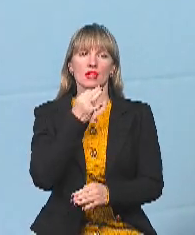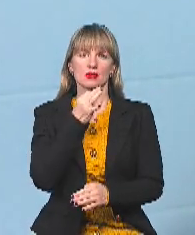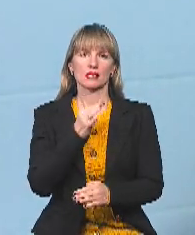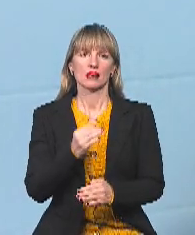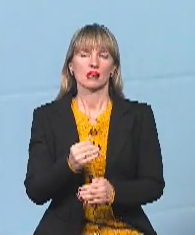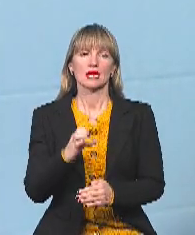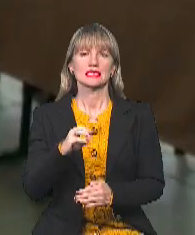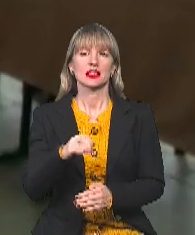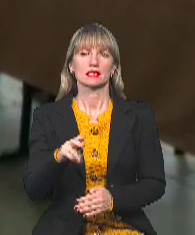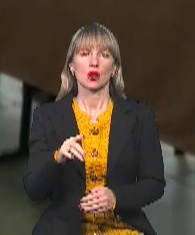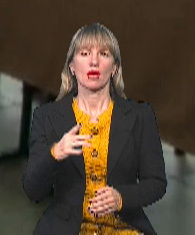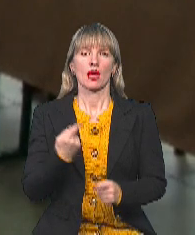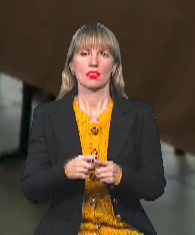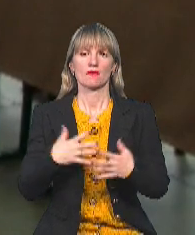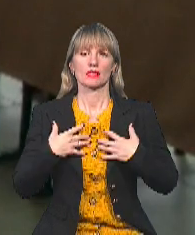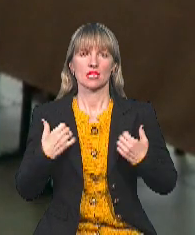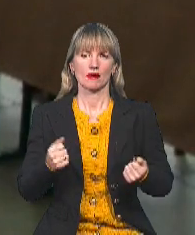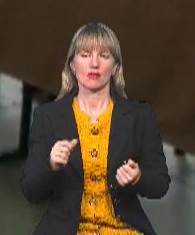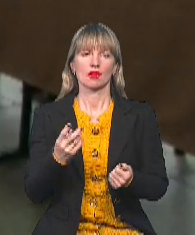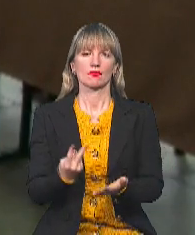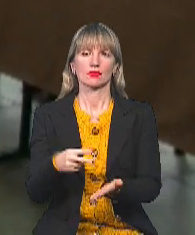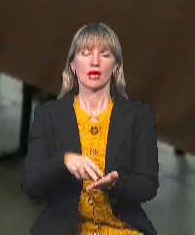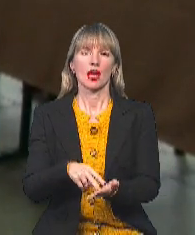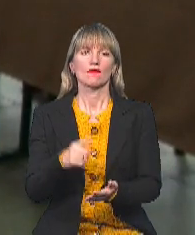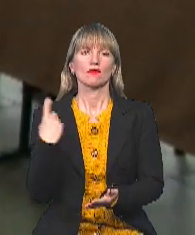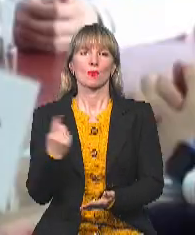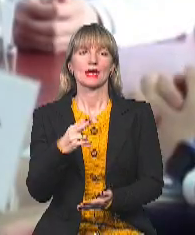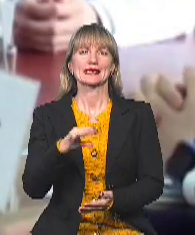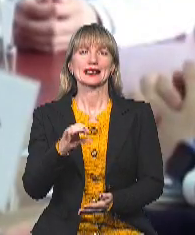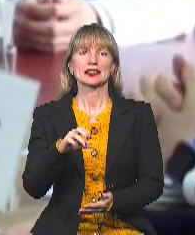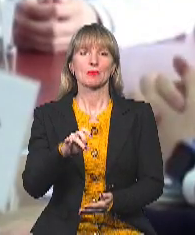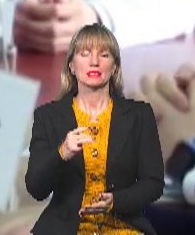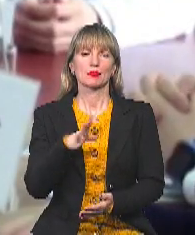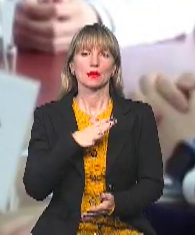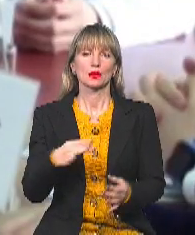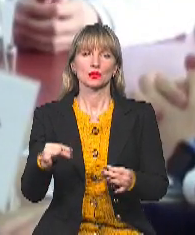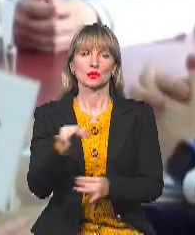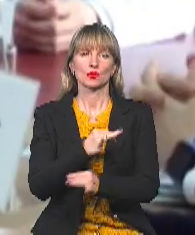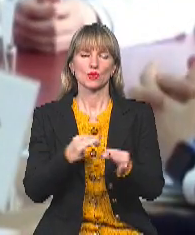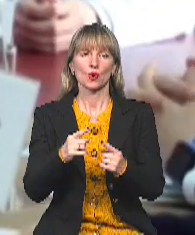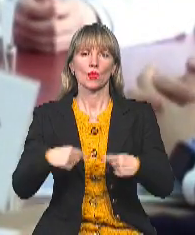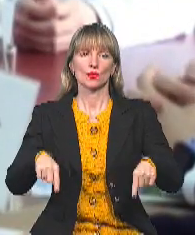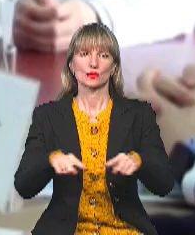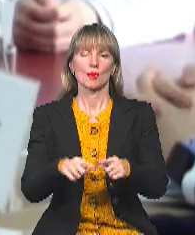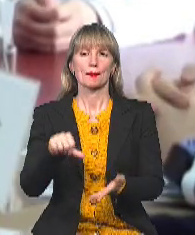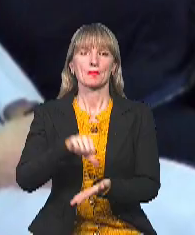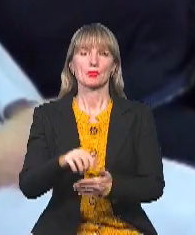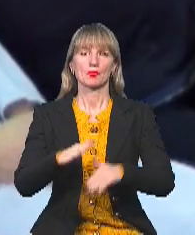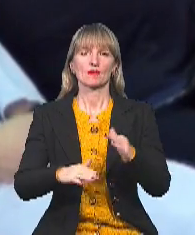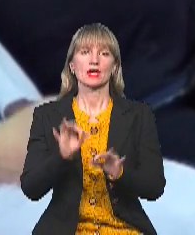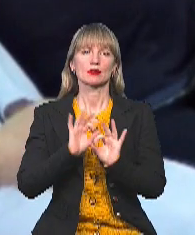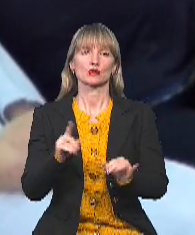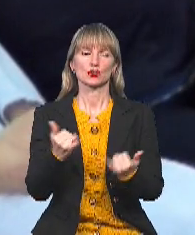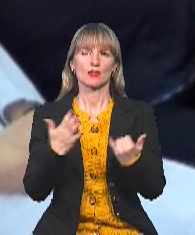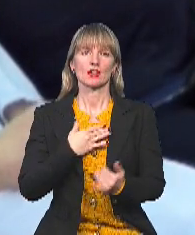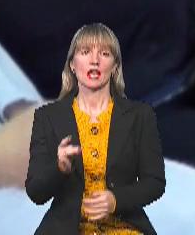та реабілітація. Також в обласному онкодиспансері відбулося засідання круглого столу. Присутнім фахівці розповіли, що нині